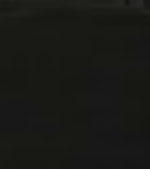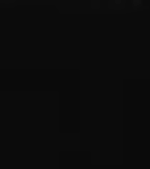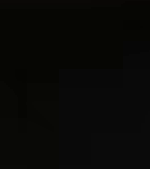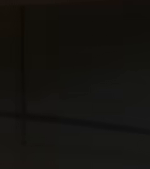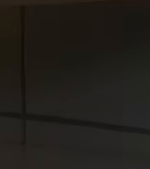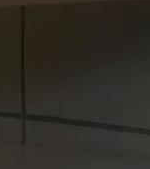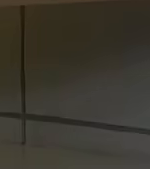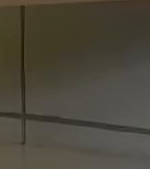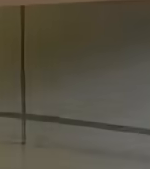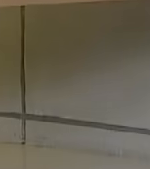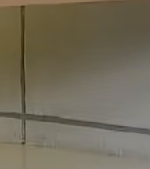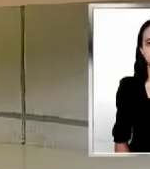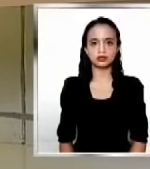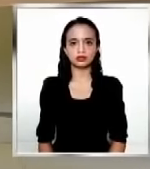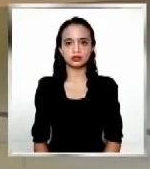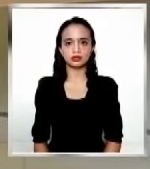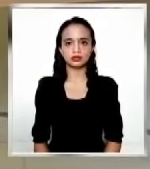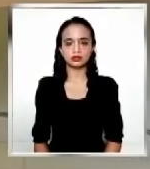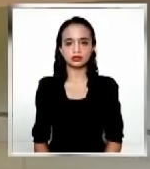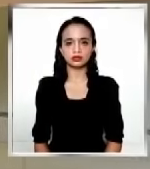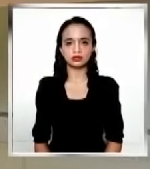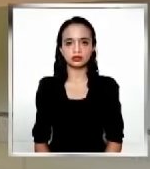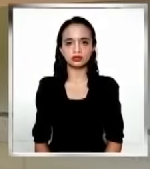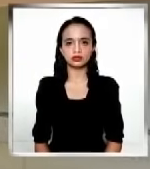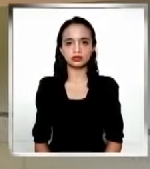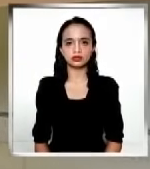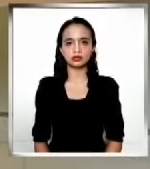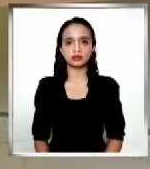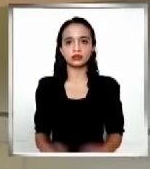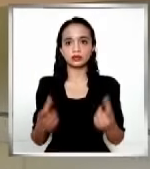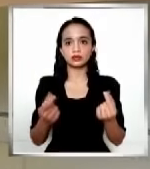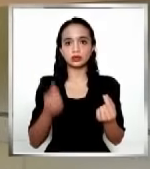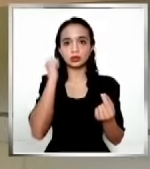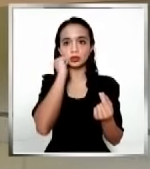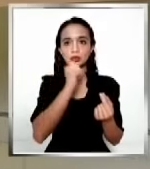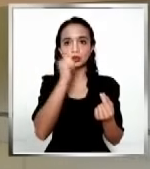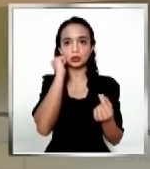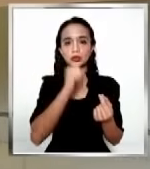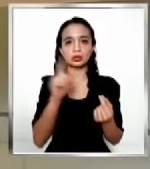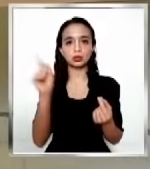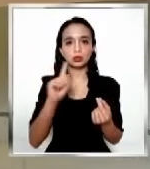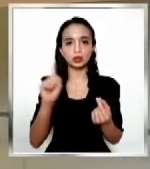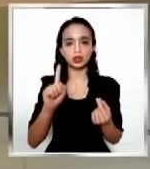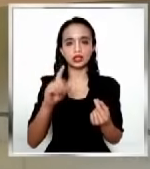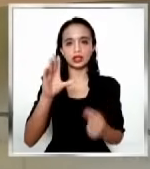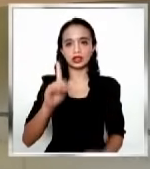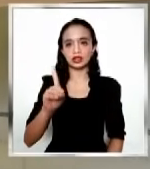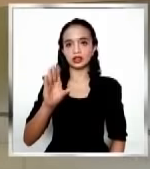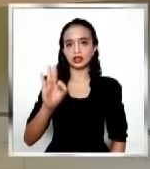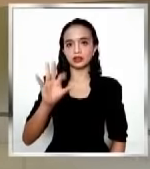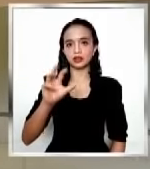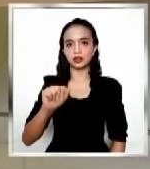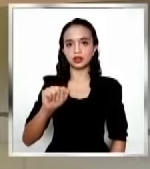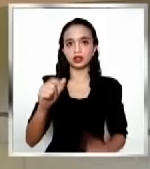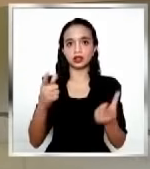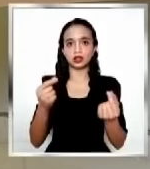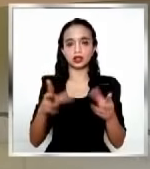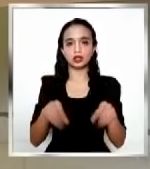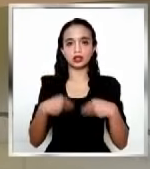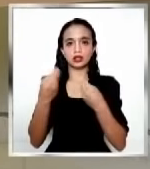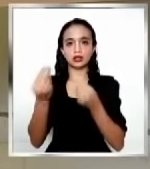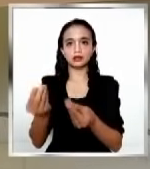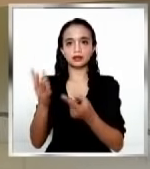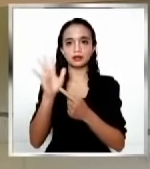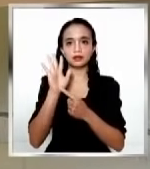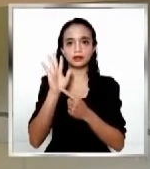Oras. Araw-arawin na raw ng Department of Foreign Affairs ang paghahain ng diplomatic protests laban sa China hanggat hindi sila